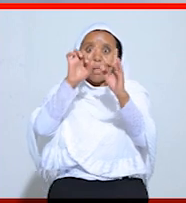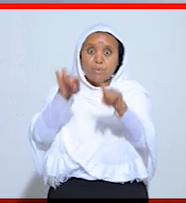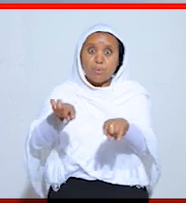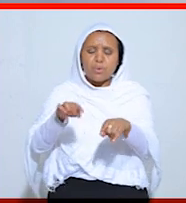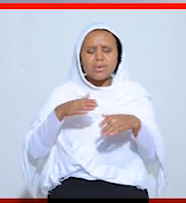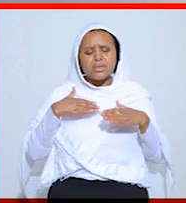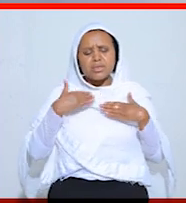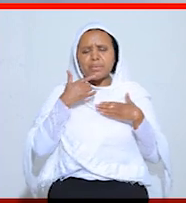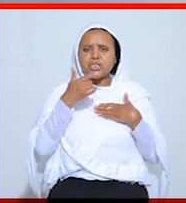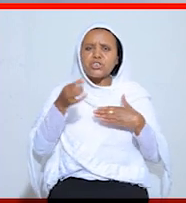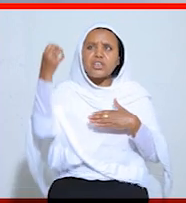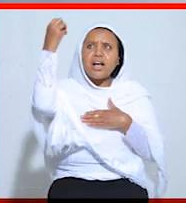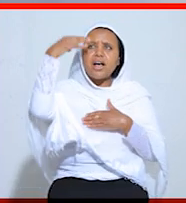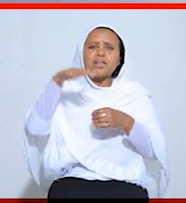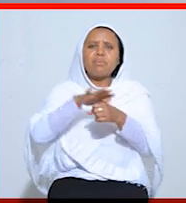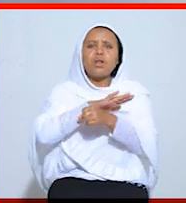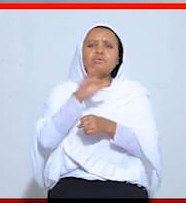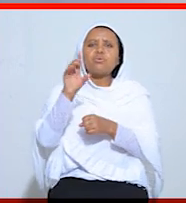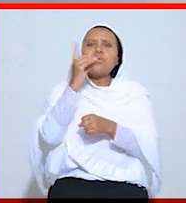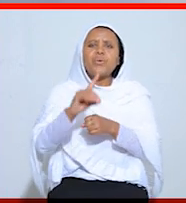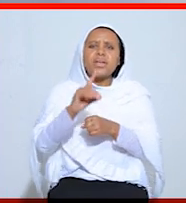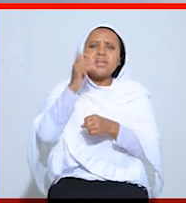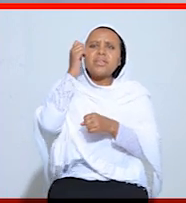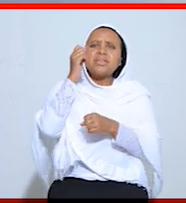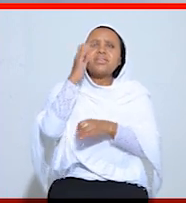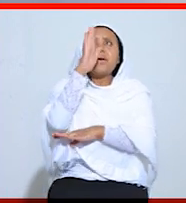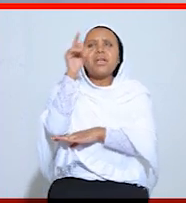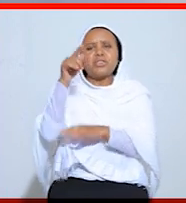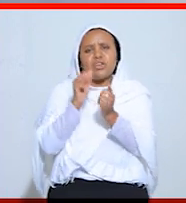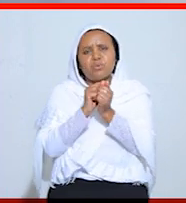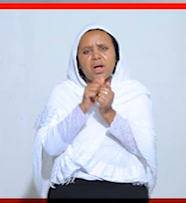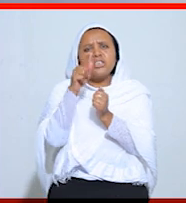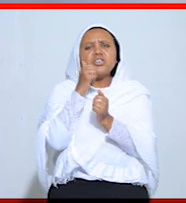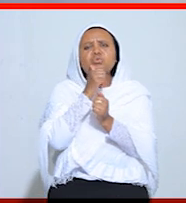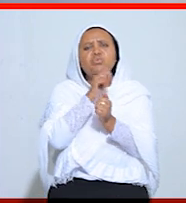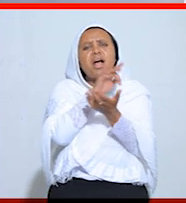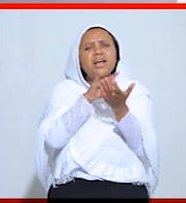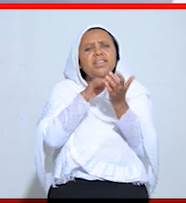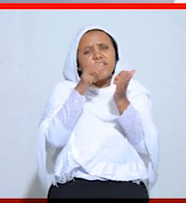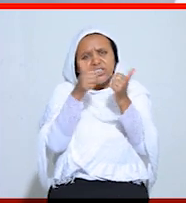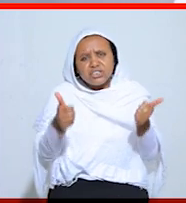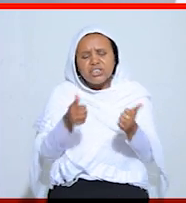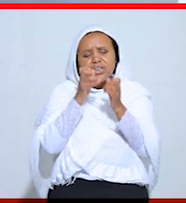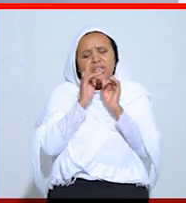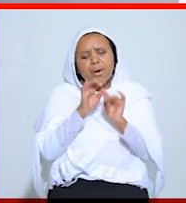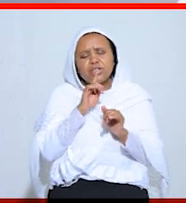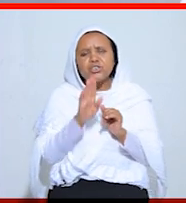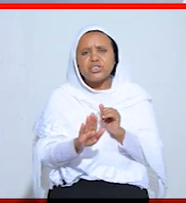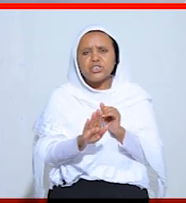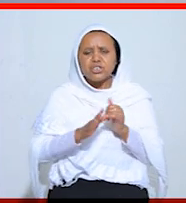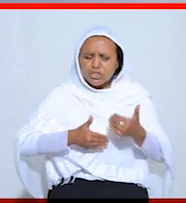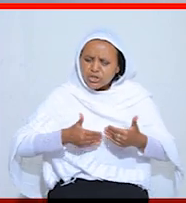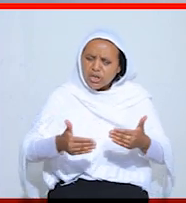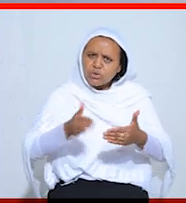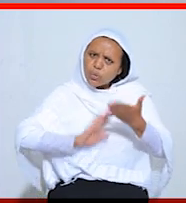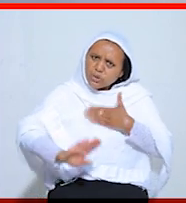ተቅዱሳን መጥቶ ደስ ይበልሽ ጸጋን የተመላሽ ሆይ እግዚአብሔር ከአንቺ ጋራ ነው አንቺ ከሴቶች መካከል ተለይተሽ የተባረክሽ